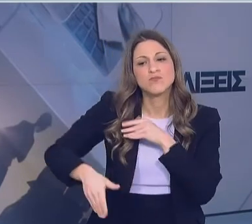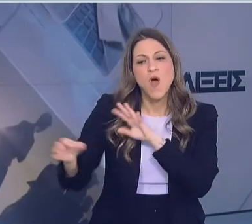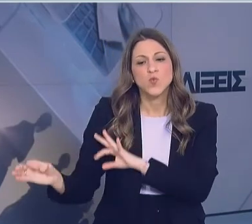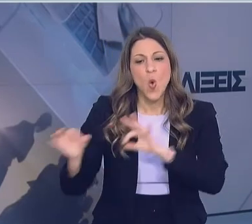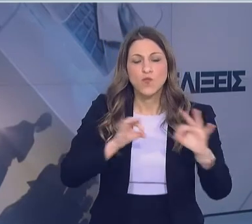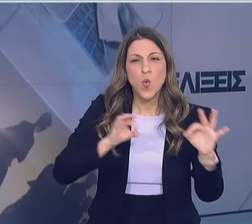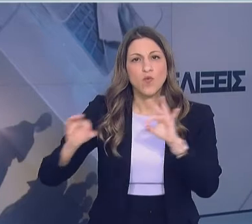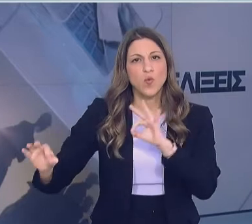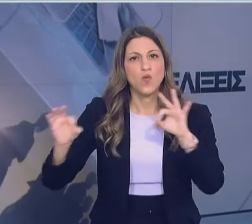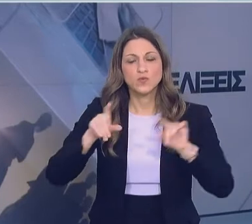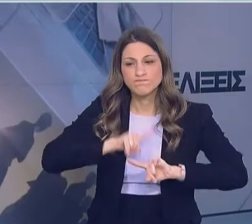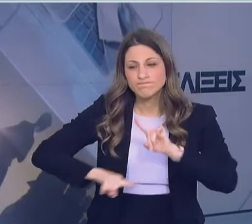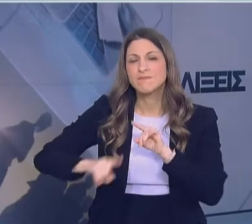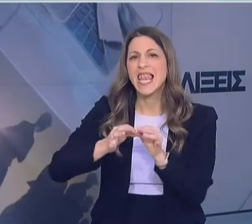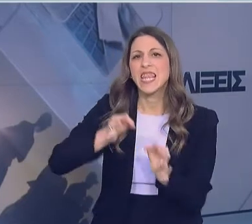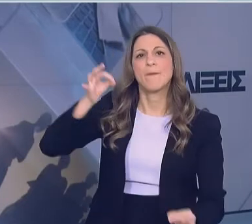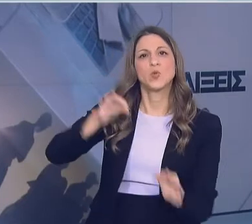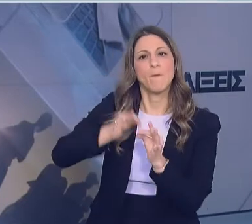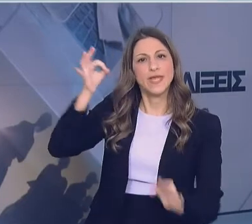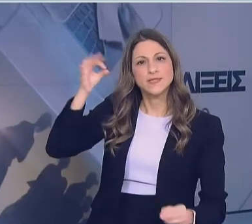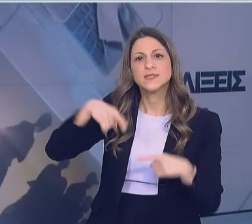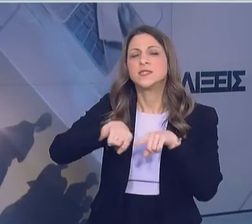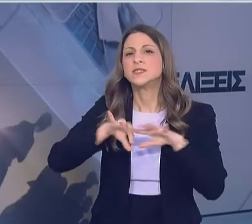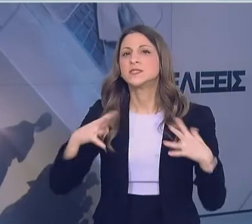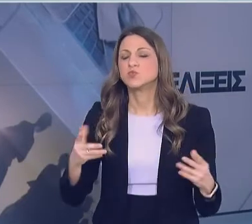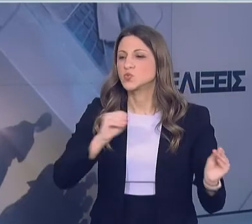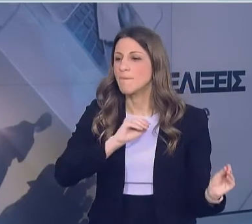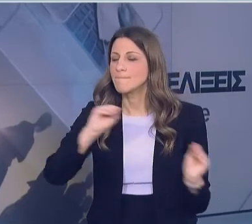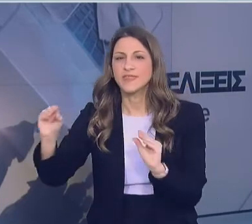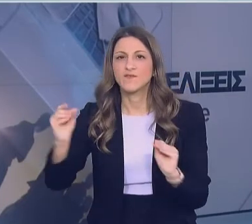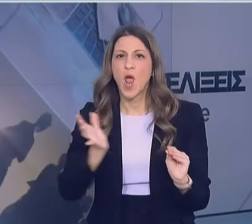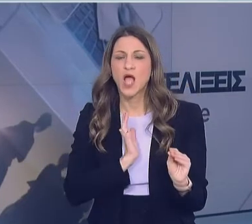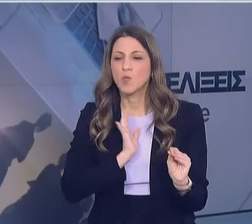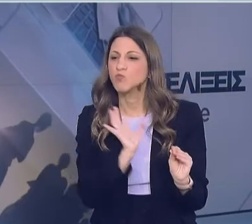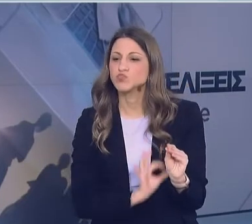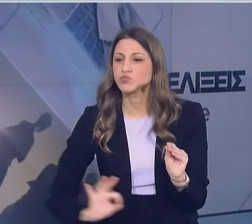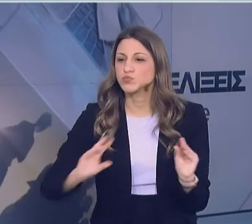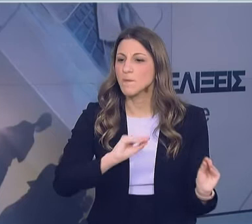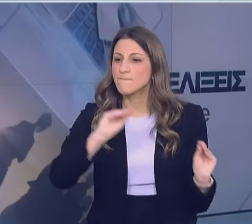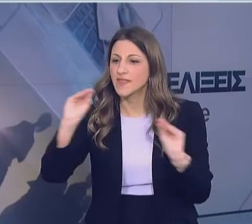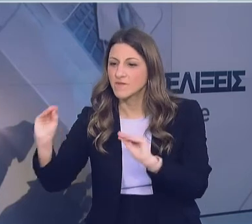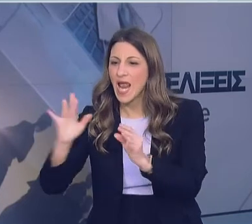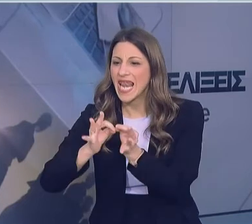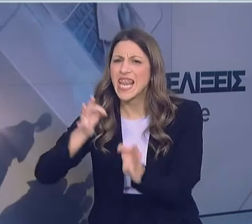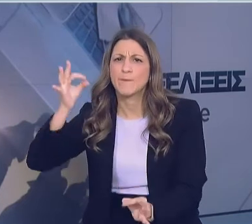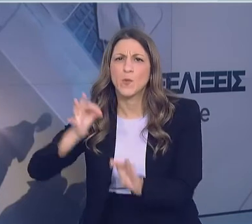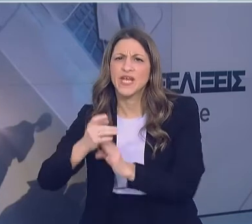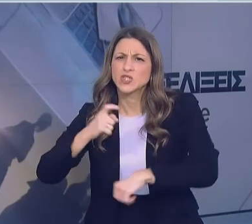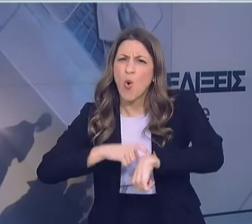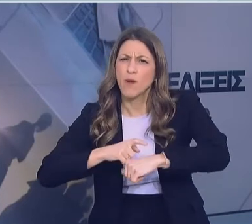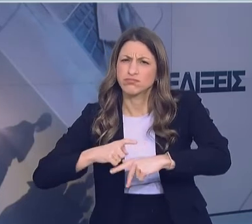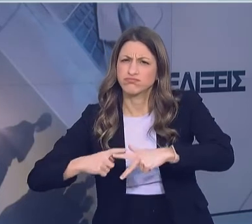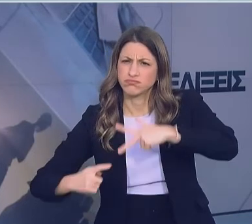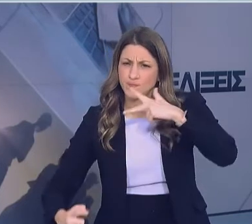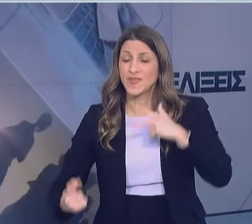τους εμπλεκόμενους φορείς. Οριστικοποίησαμε λεπτομέρειες που αφορούν στην εκένωση και στη μεταφορά των επιβατών. Απλά για